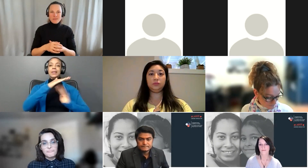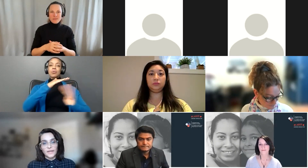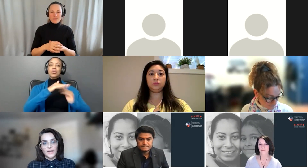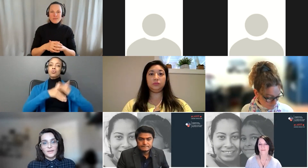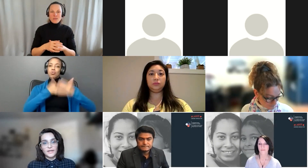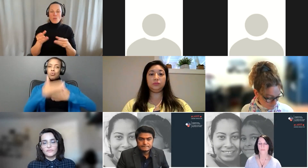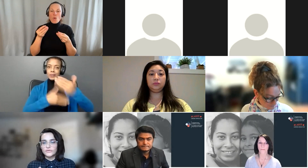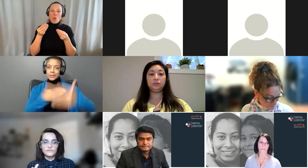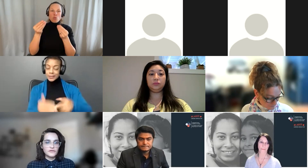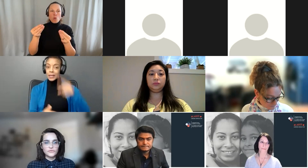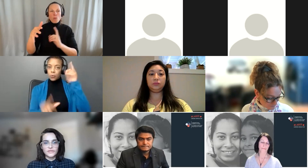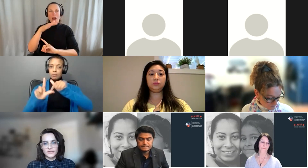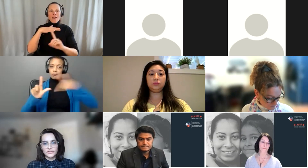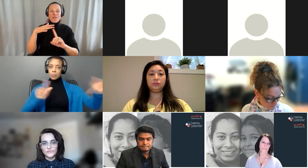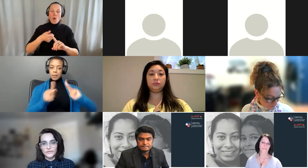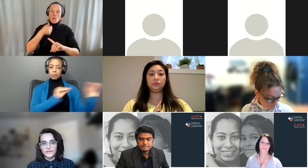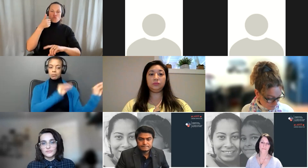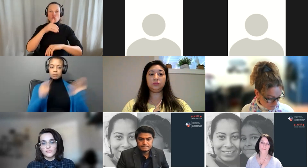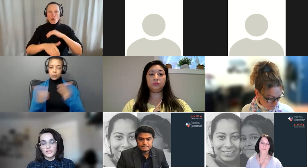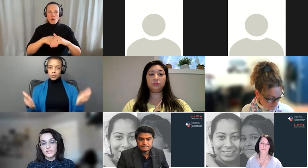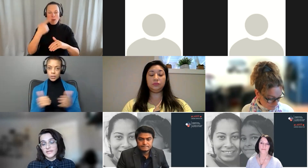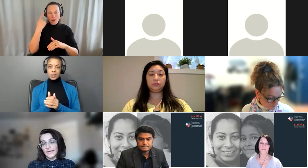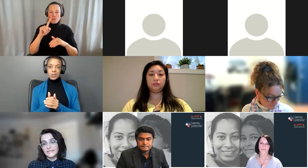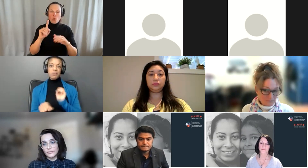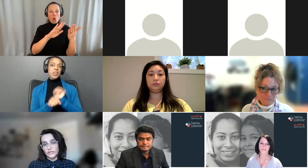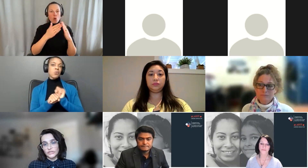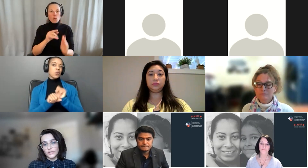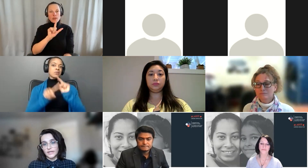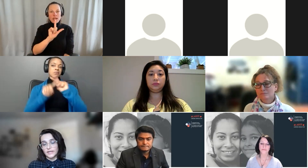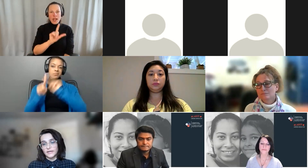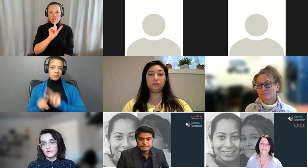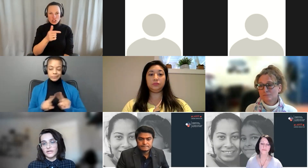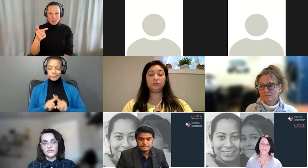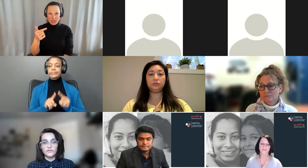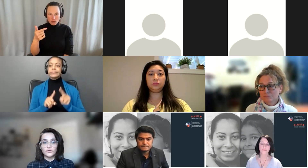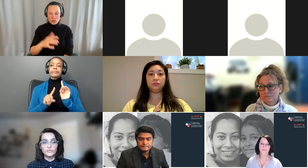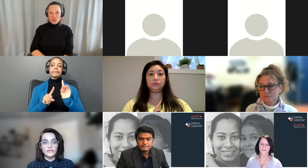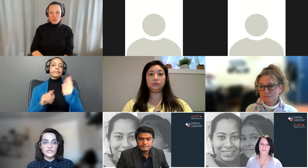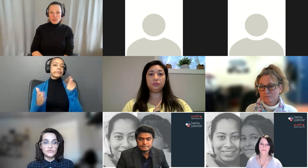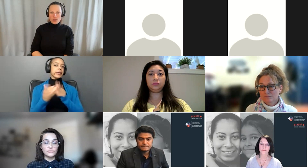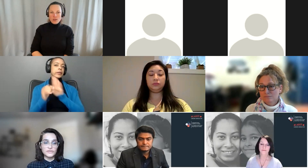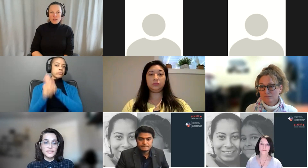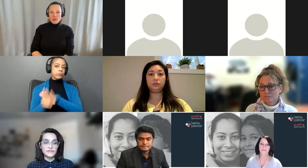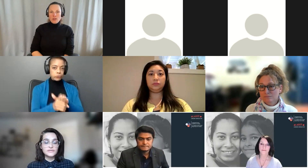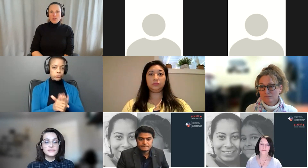confortable pour les gens LGBTQ. Et nous donnons de la formation